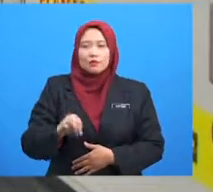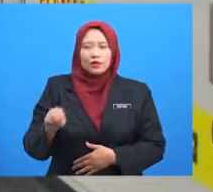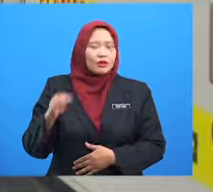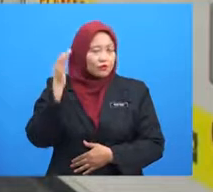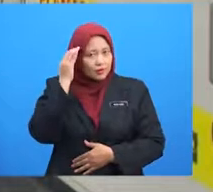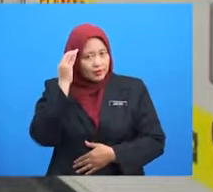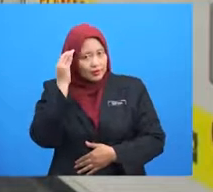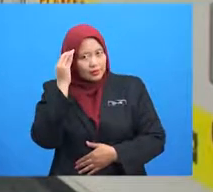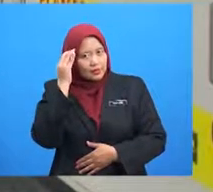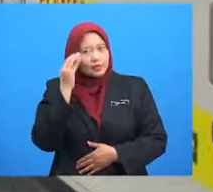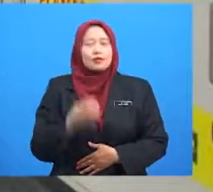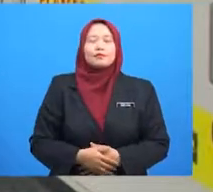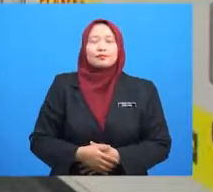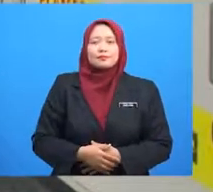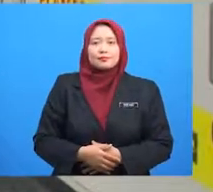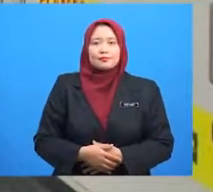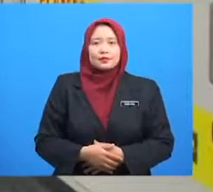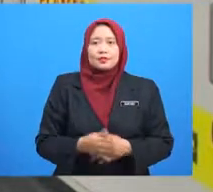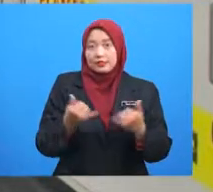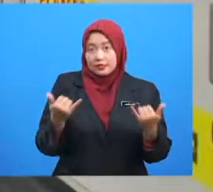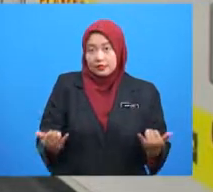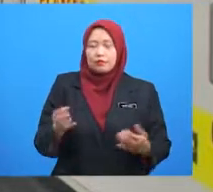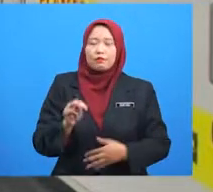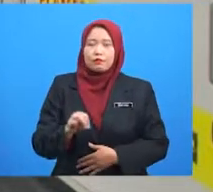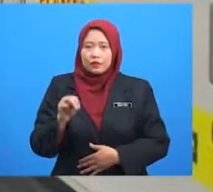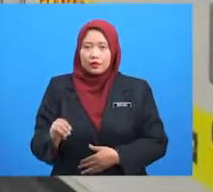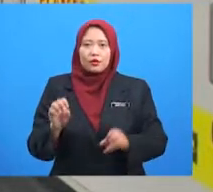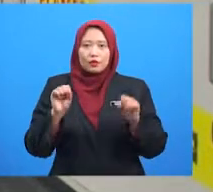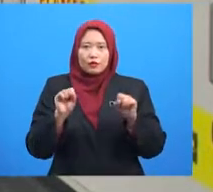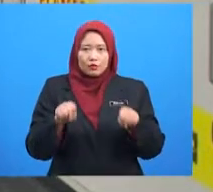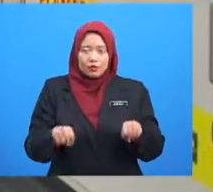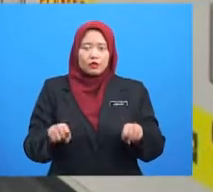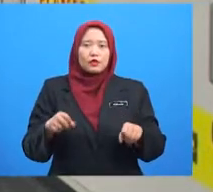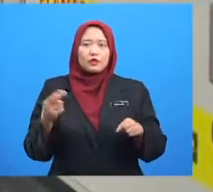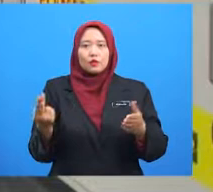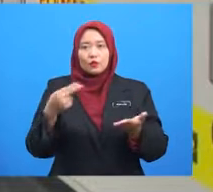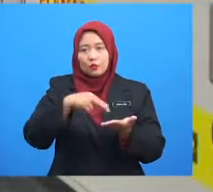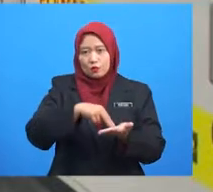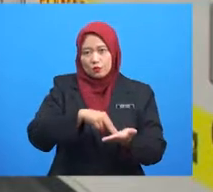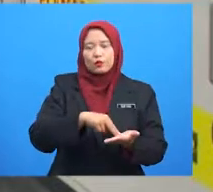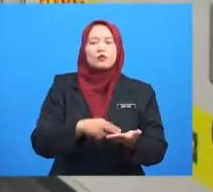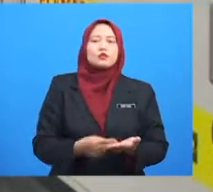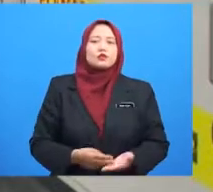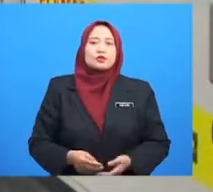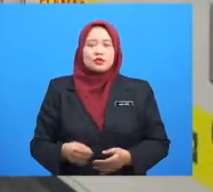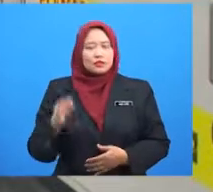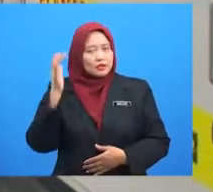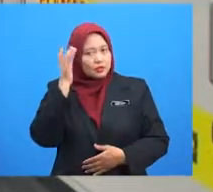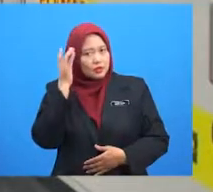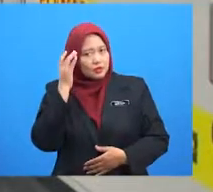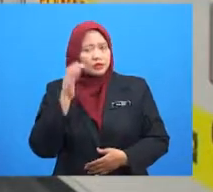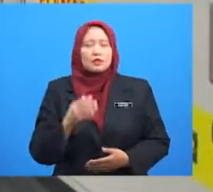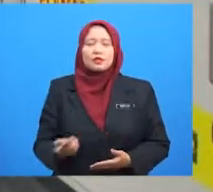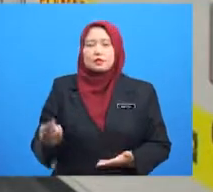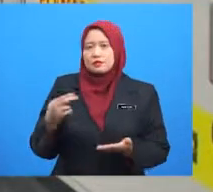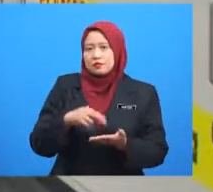hati. Sekarang, murid-murid akan mengulang kaji dan ingat semula apa yang kamu semua